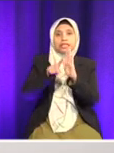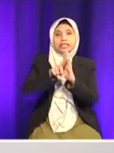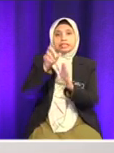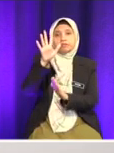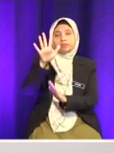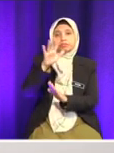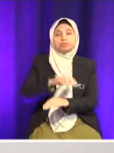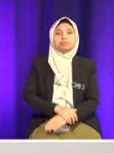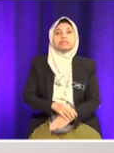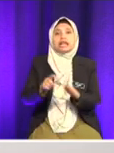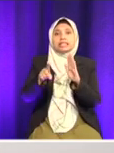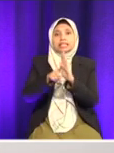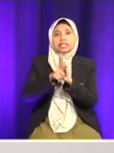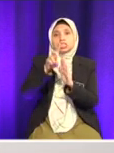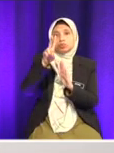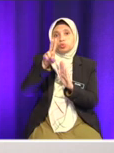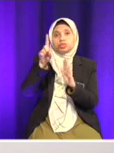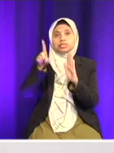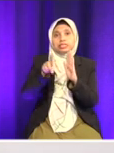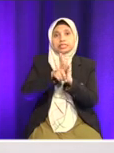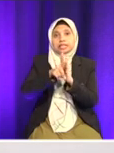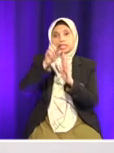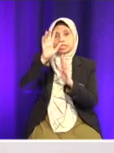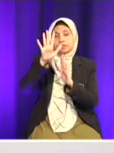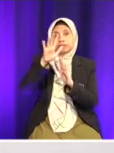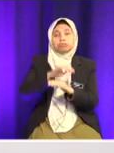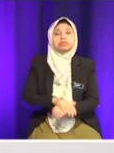negatif 2 negatif 5